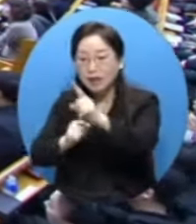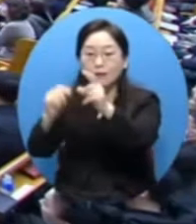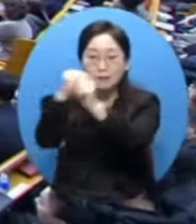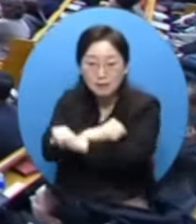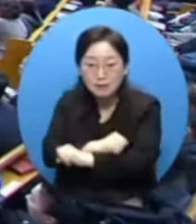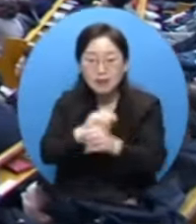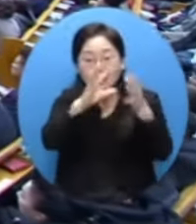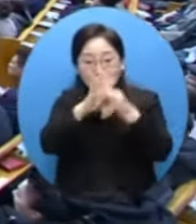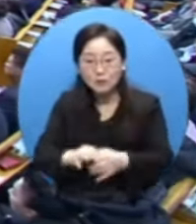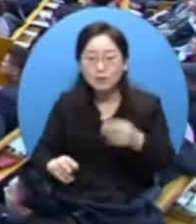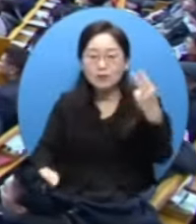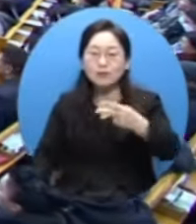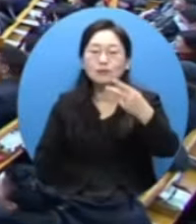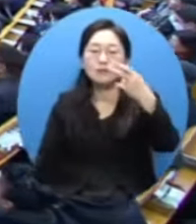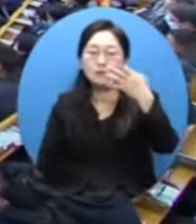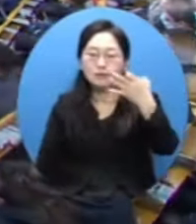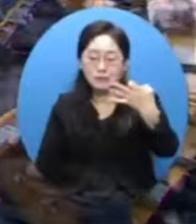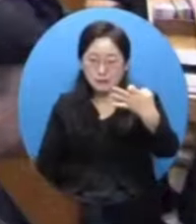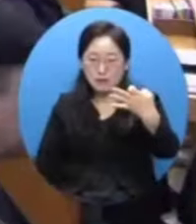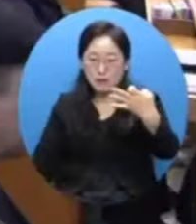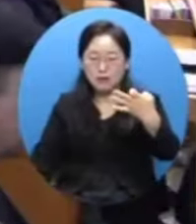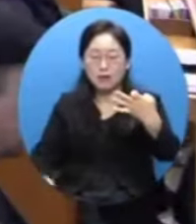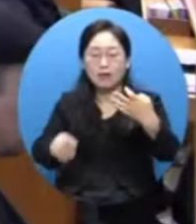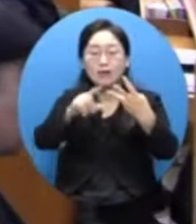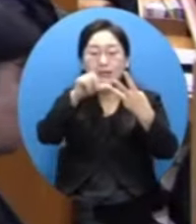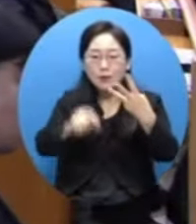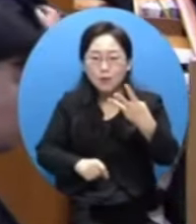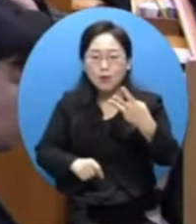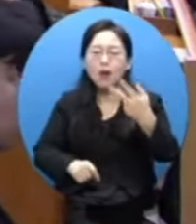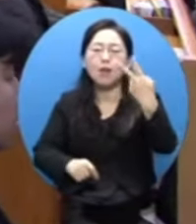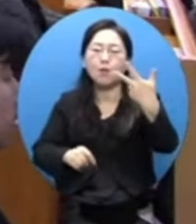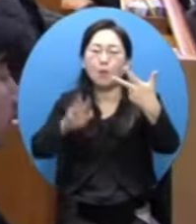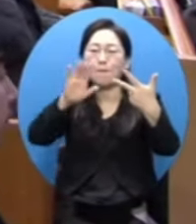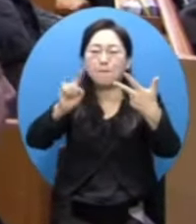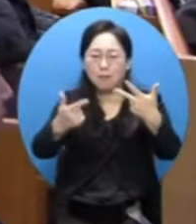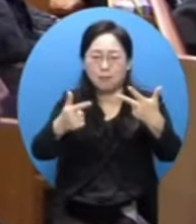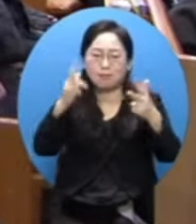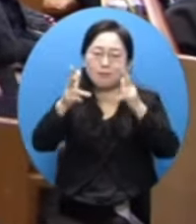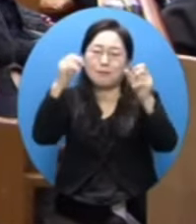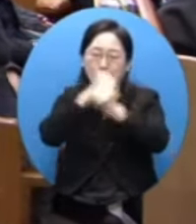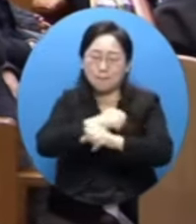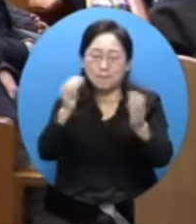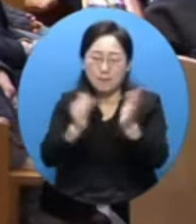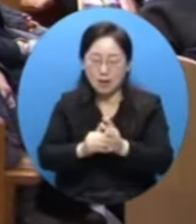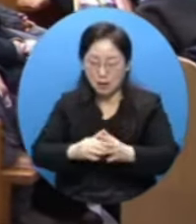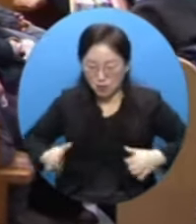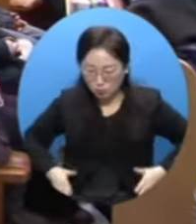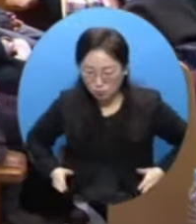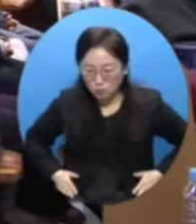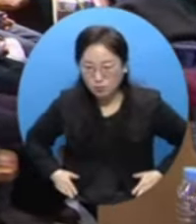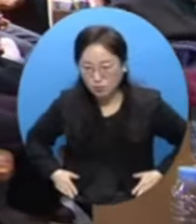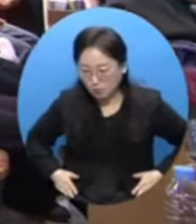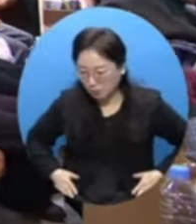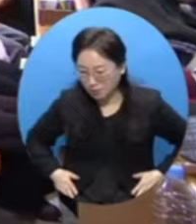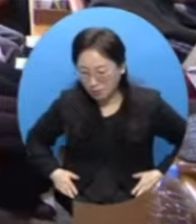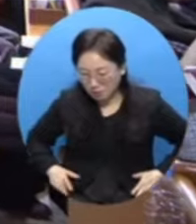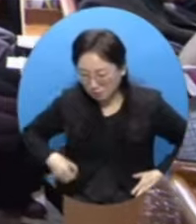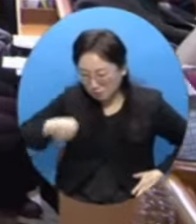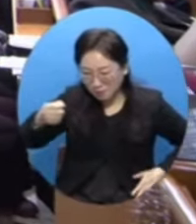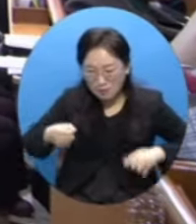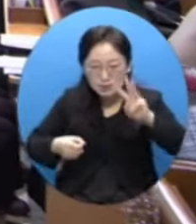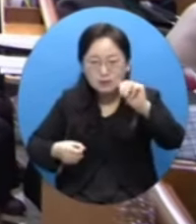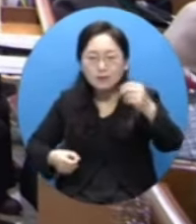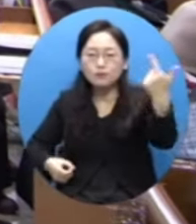하다 망하고 2014년 3월 달에 일곱 번째로 사업이 망했습니다. 우리 호주머니에 단돈 3만 6천